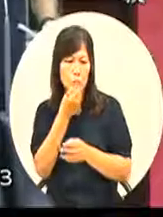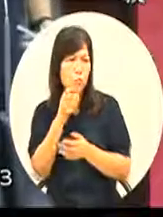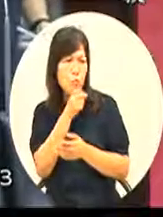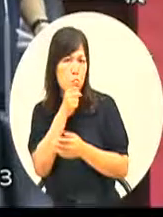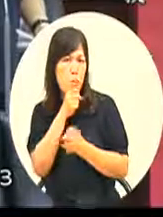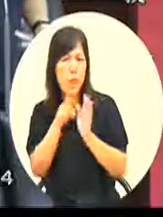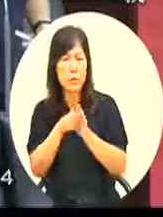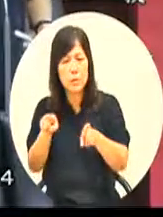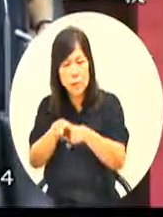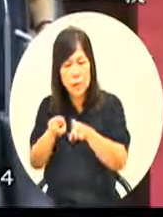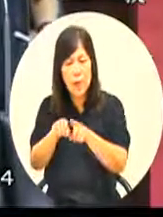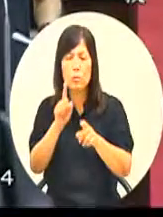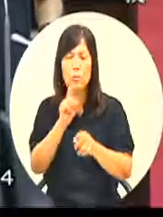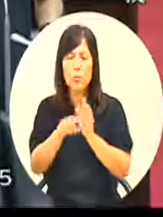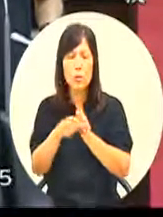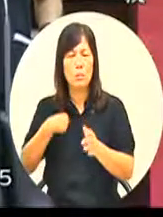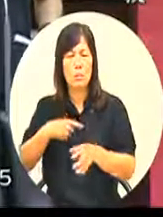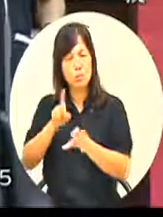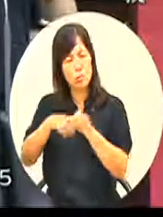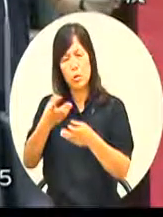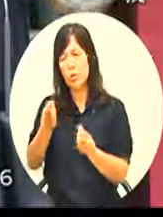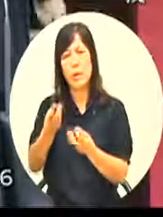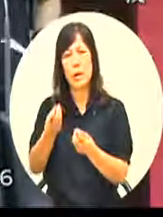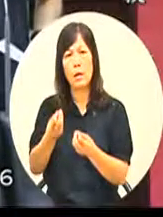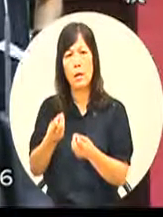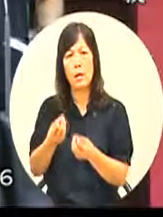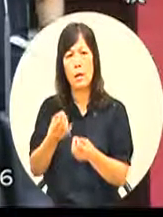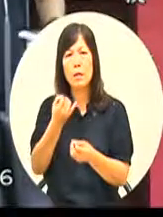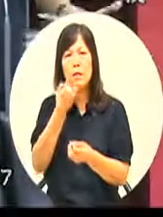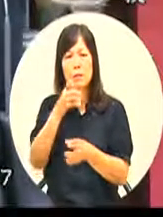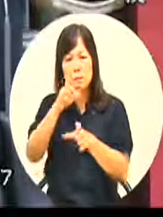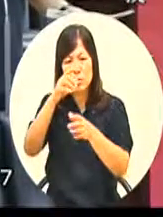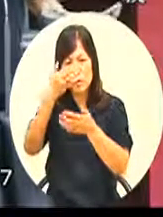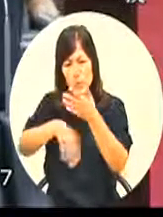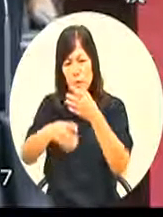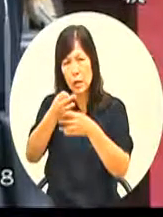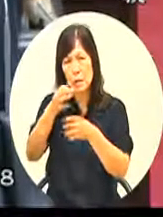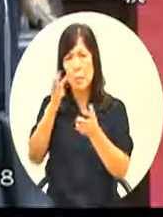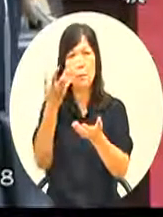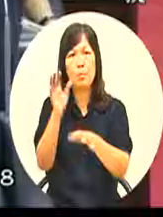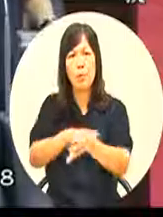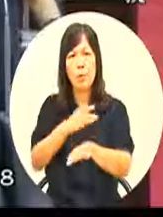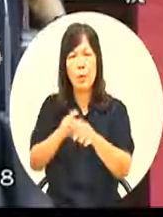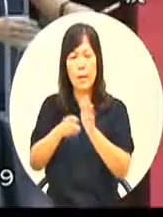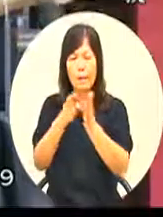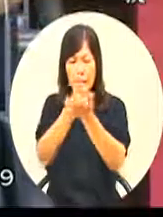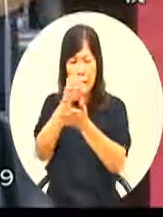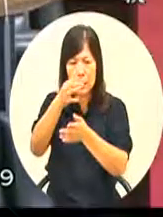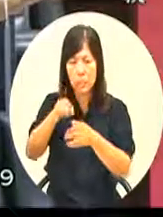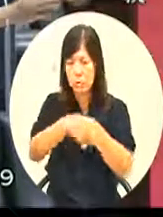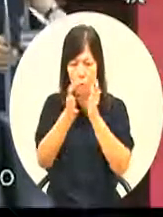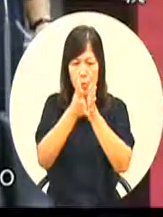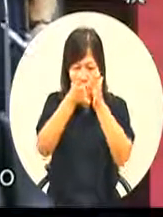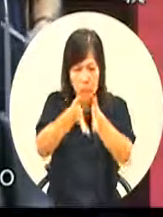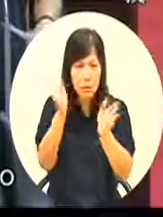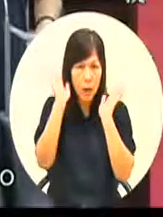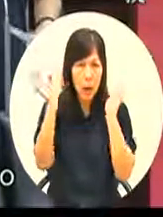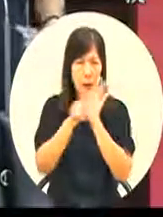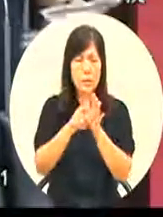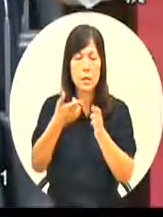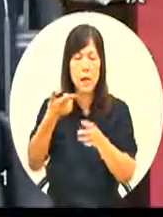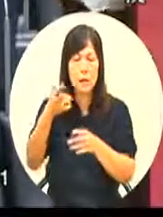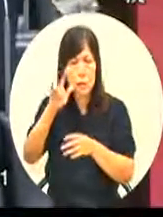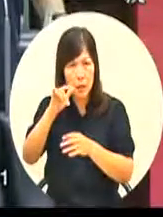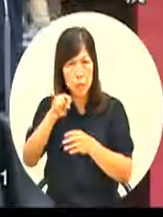就是标榜它不赚钱，它不会有盈余，那它每一分钱都用在孩子跟可能这些幼保员身